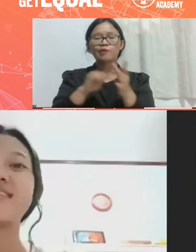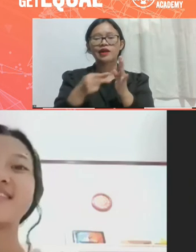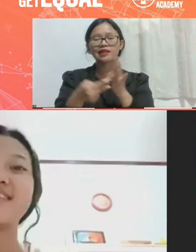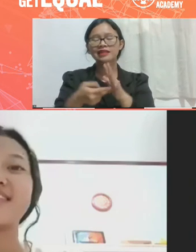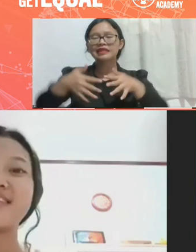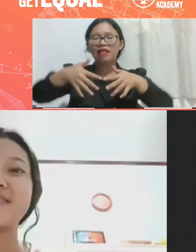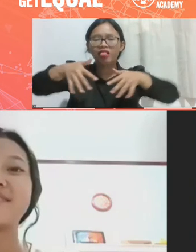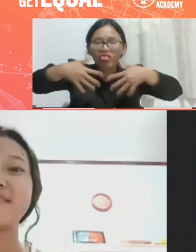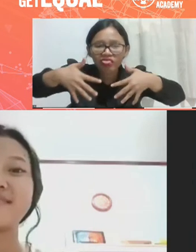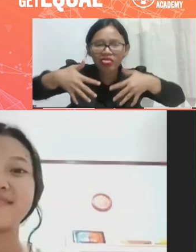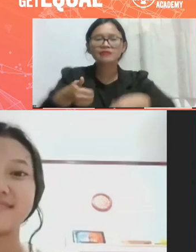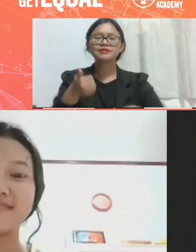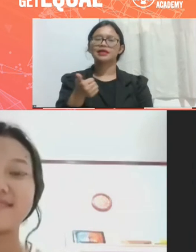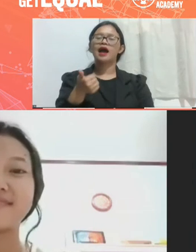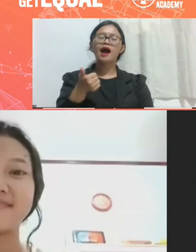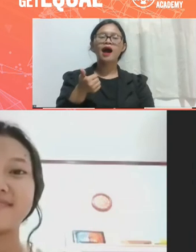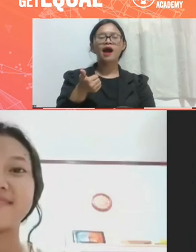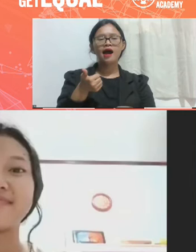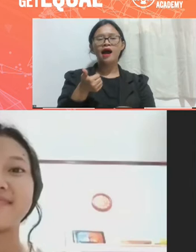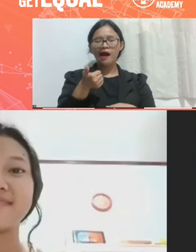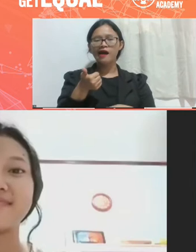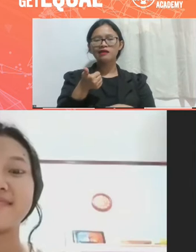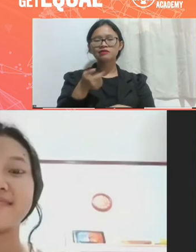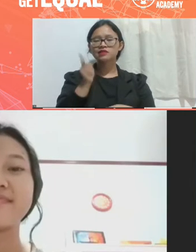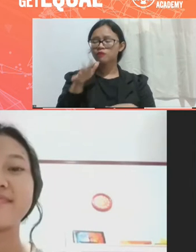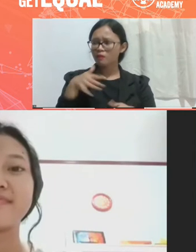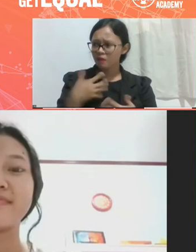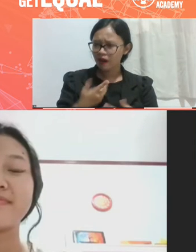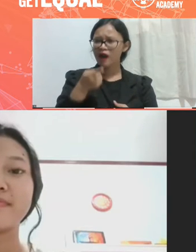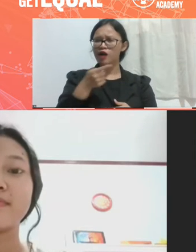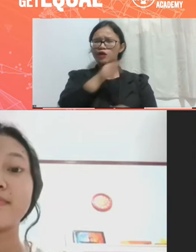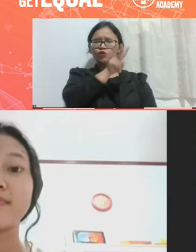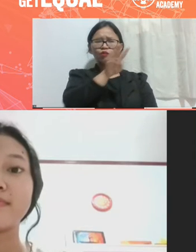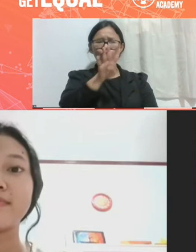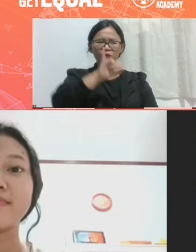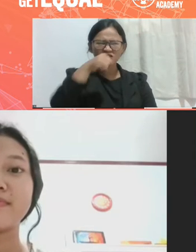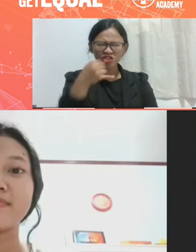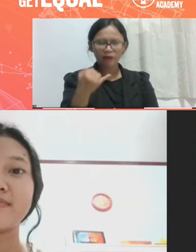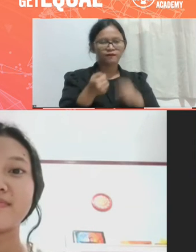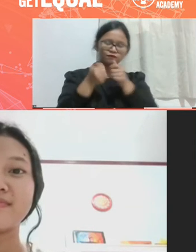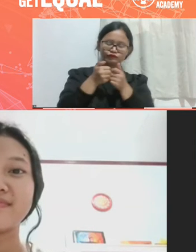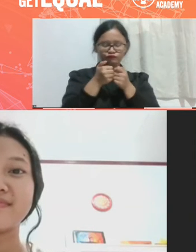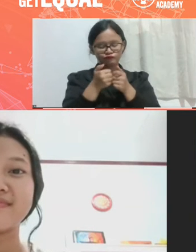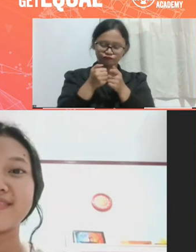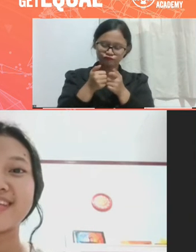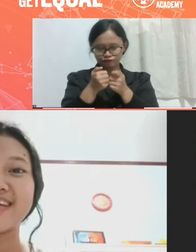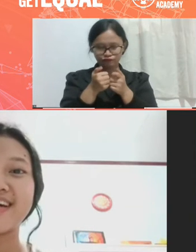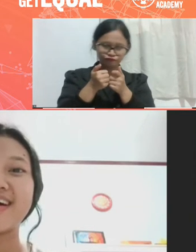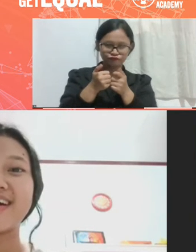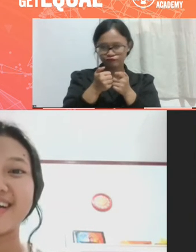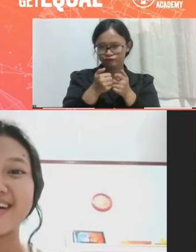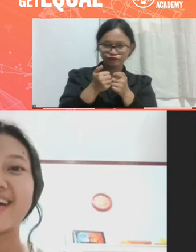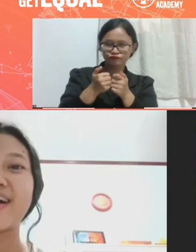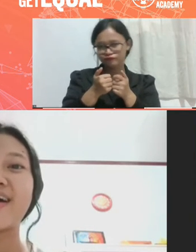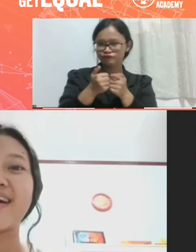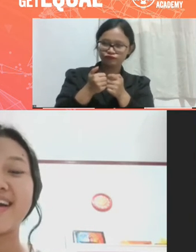rentan. Betul sekali, jadi lebih rentan. Karena mungkin hampir 24 jam sehari, 7 hari seminggu, kita